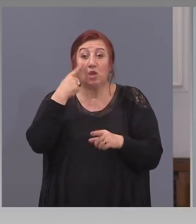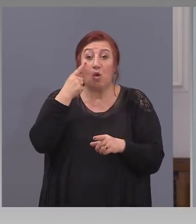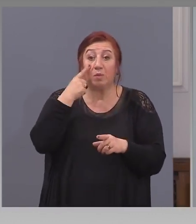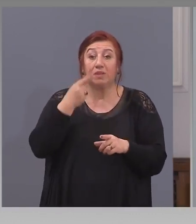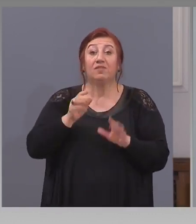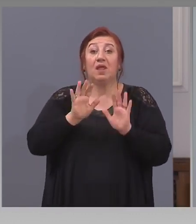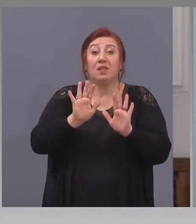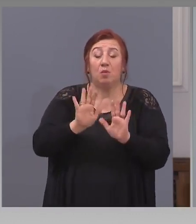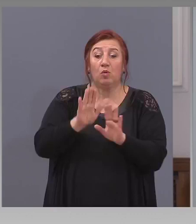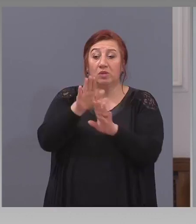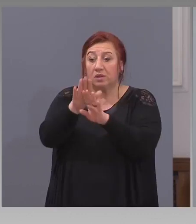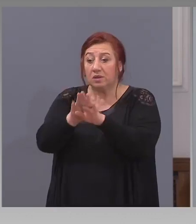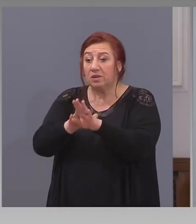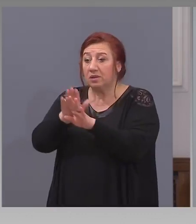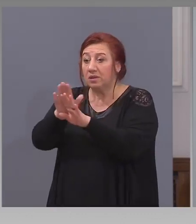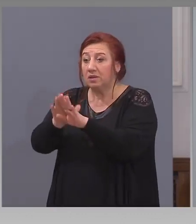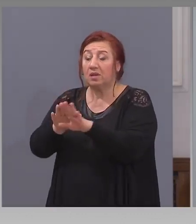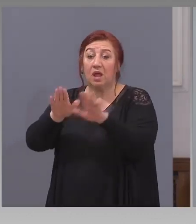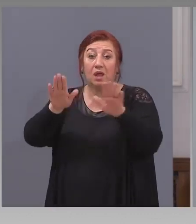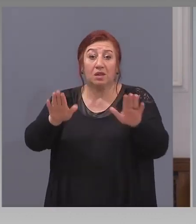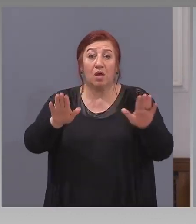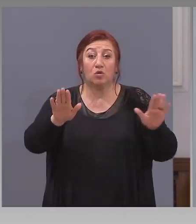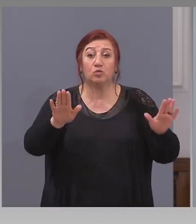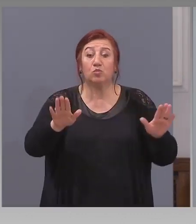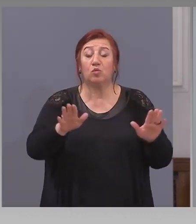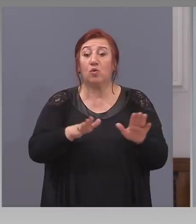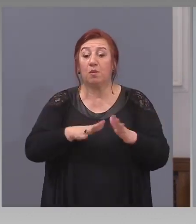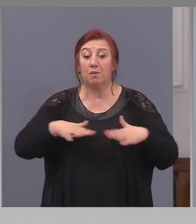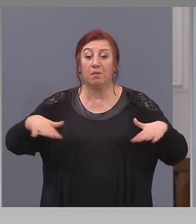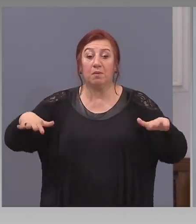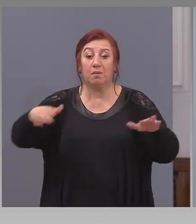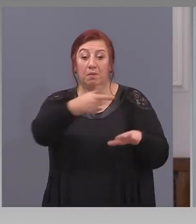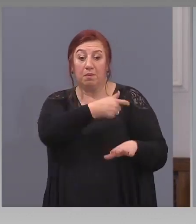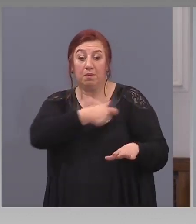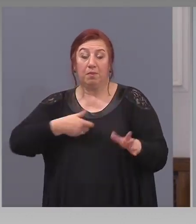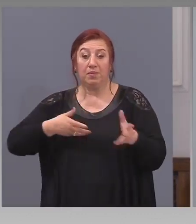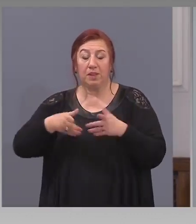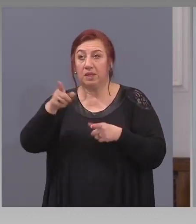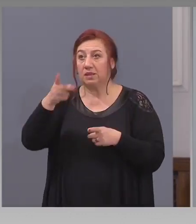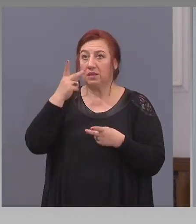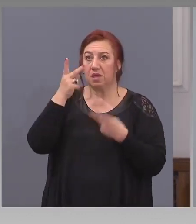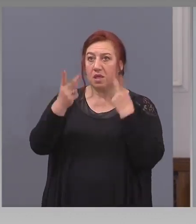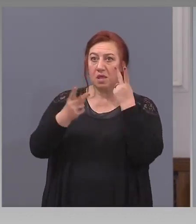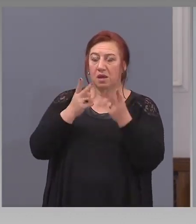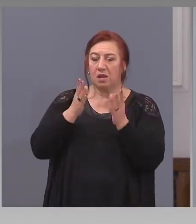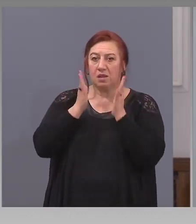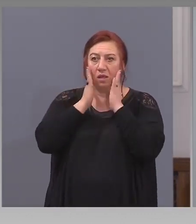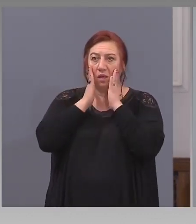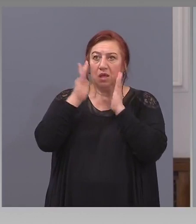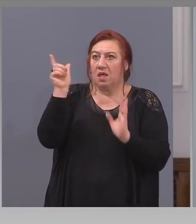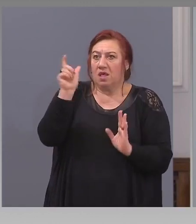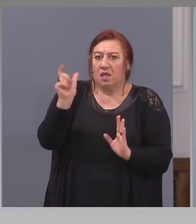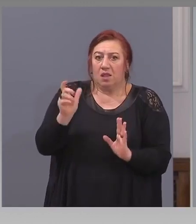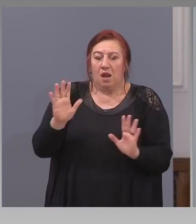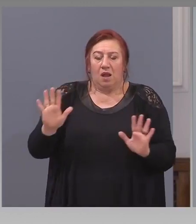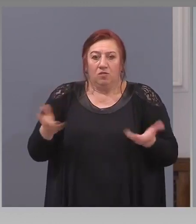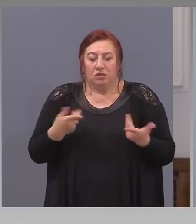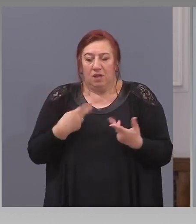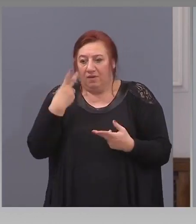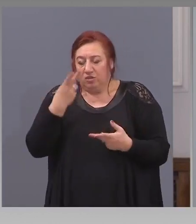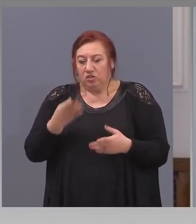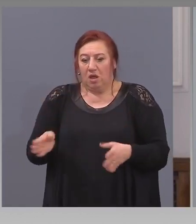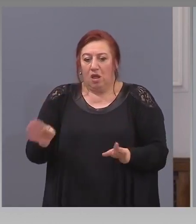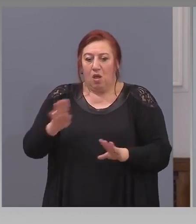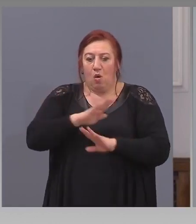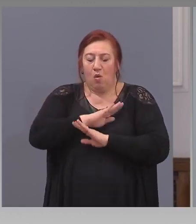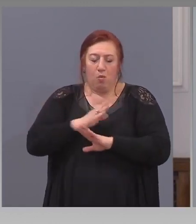Да успокоиме нацията. Защото те като гледат Италия, Бергамо, какво става, умрели, виждат Германия,